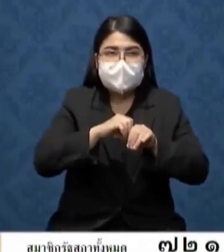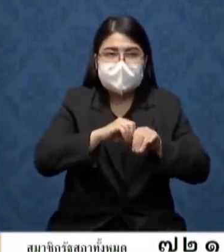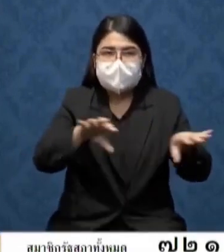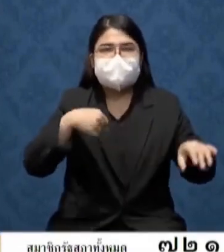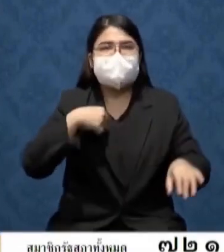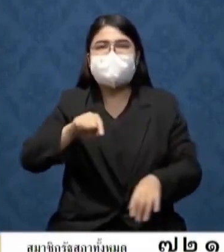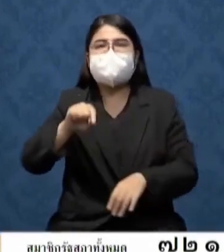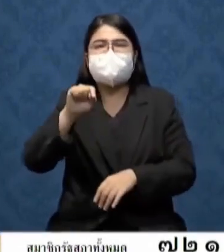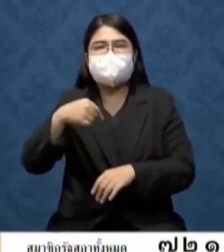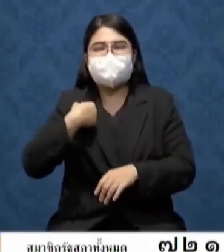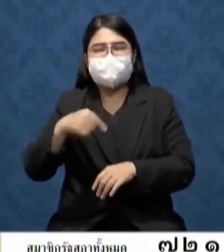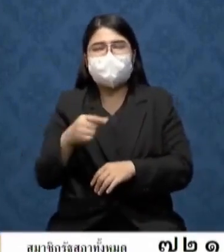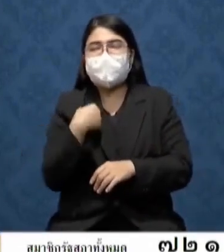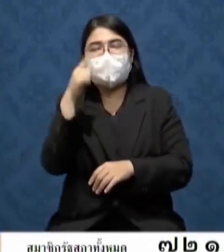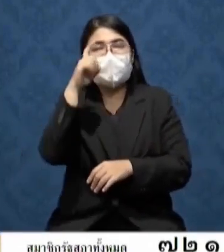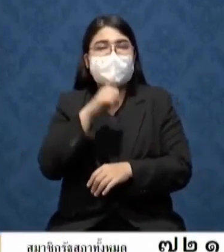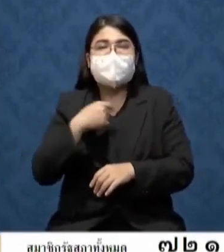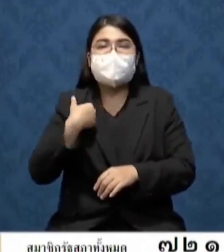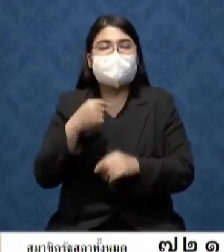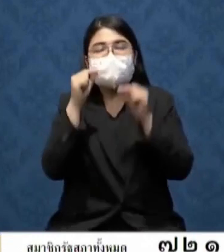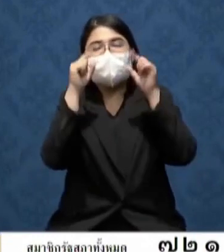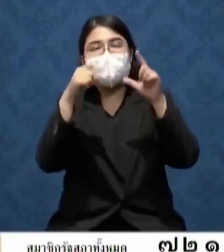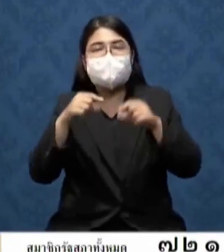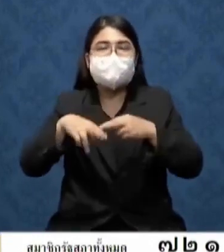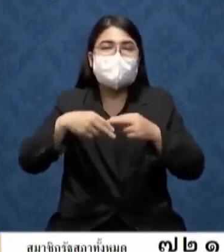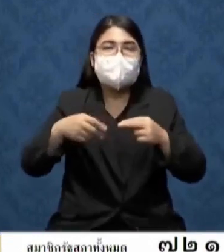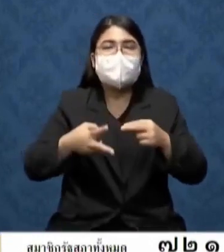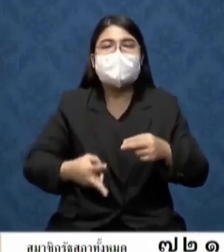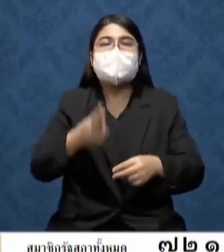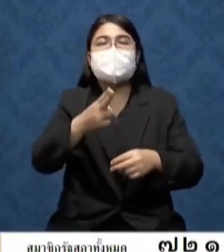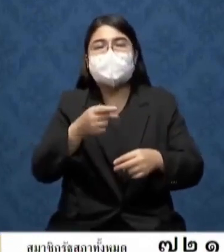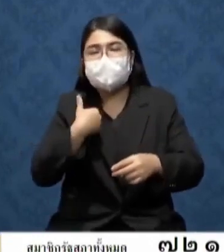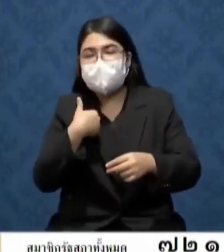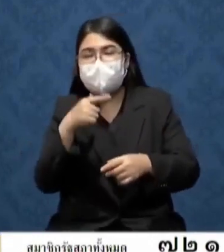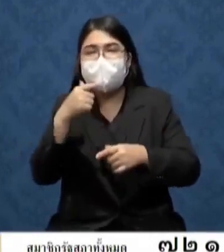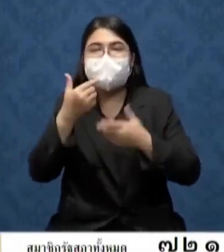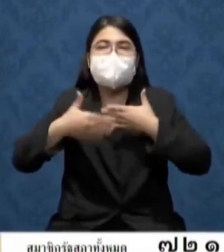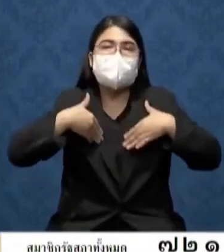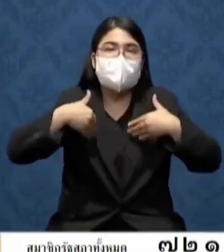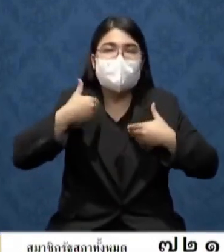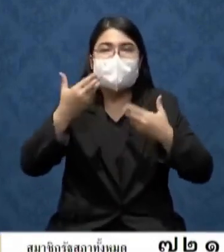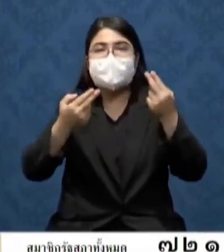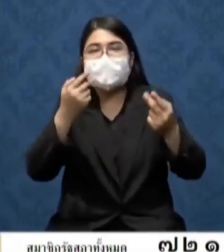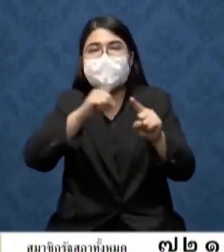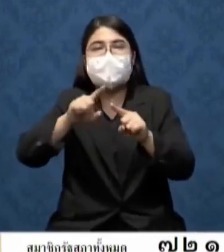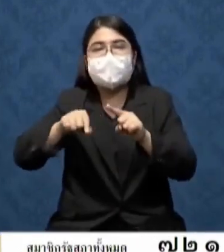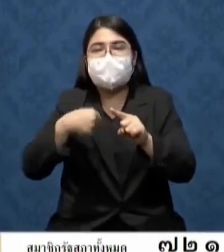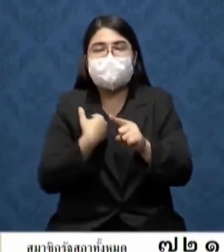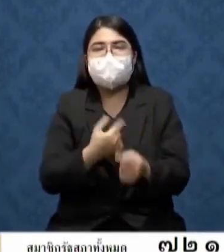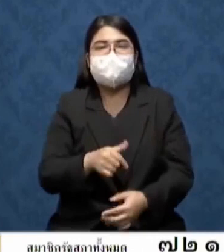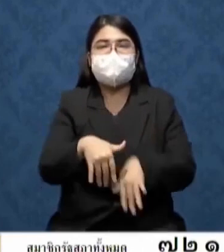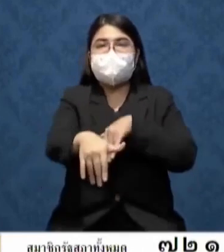ไม่จำเป็นที่ต้ตื่นมาวสาวอิตมารับนายตัด ltb trsออกงาน.ท่านไมจำเป็ which are theป